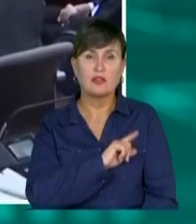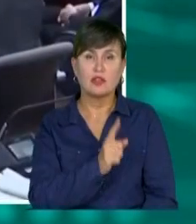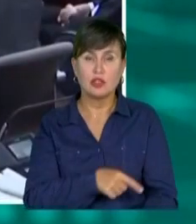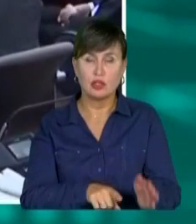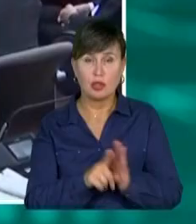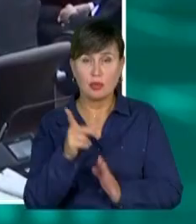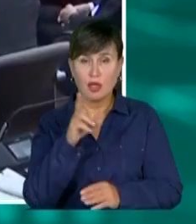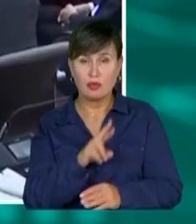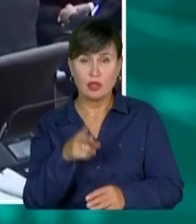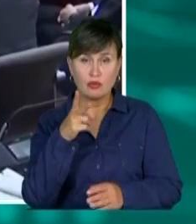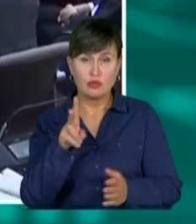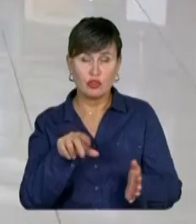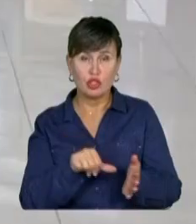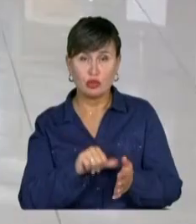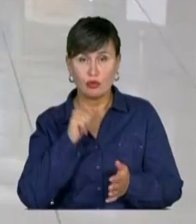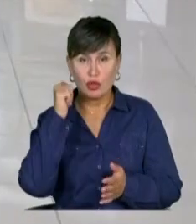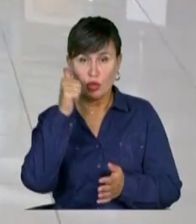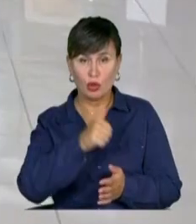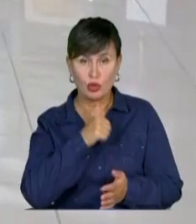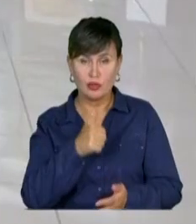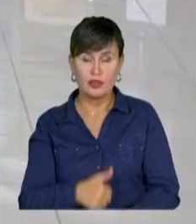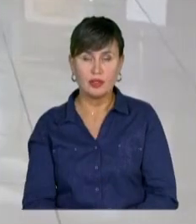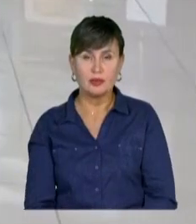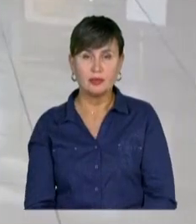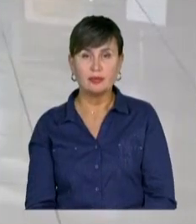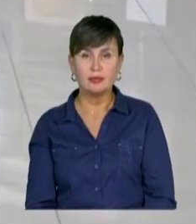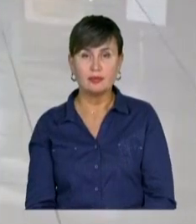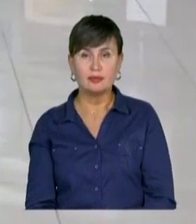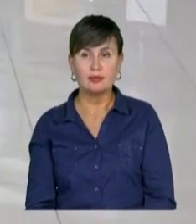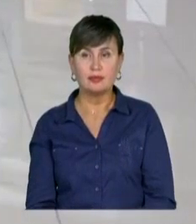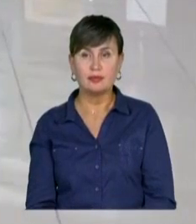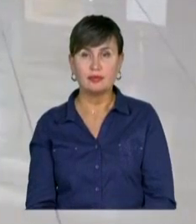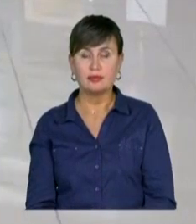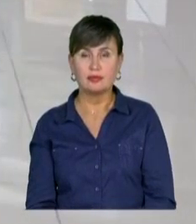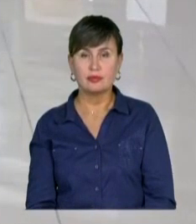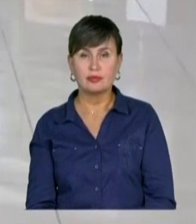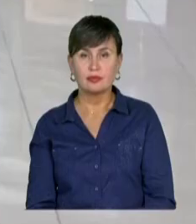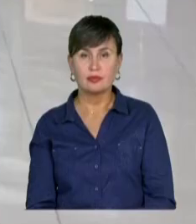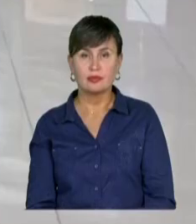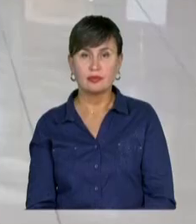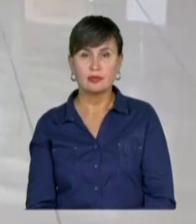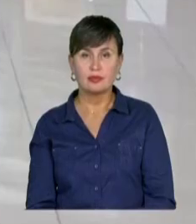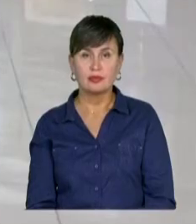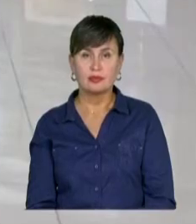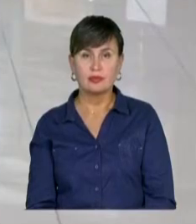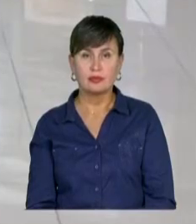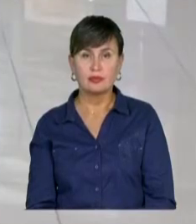1 января 2026 года. Асимжан Жузбаева, Нурлан Утиген, Дастан Темирбекулы, телеканал Алматы, Астана.